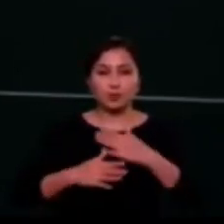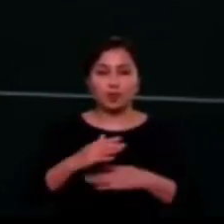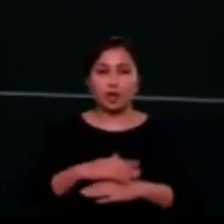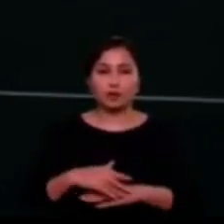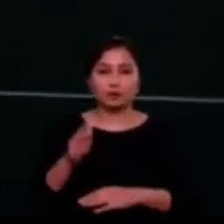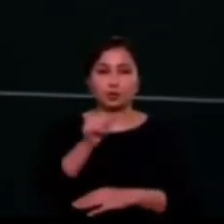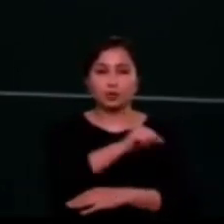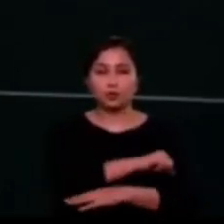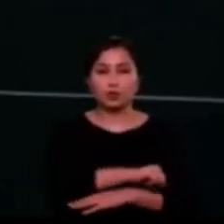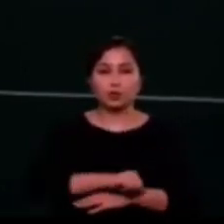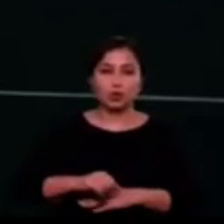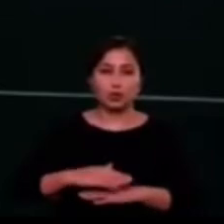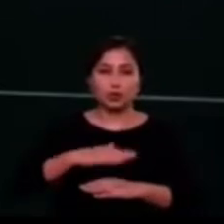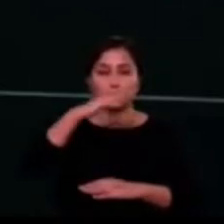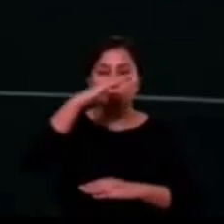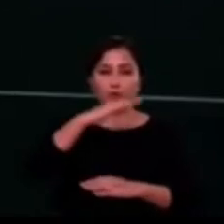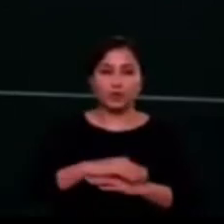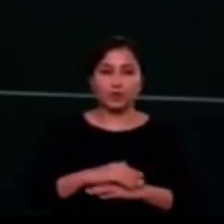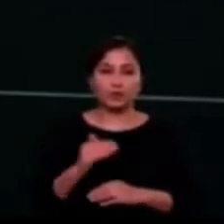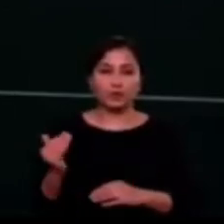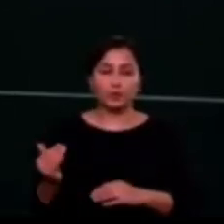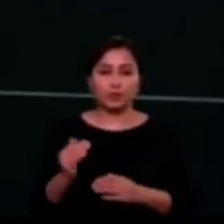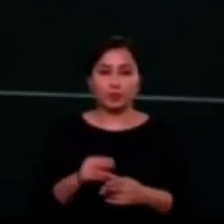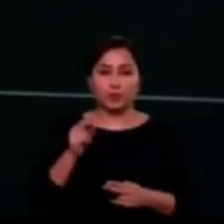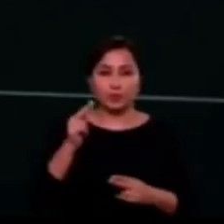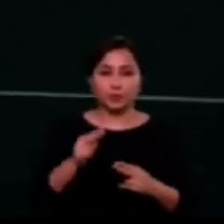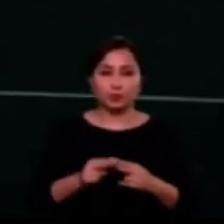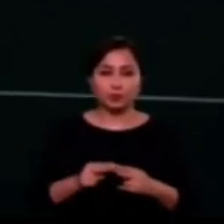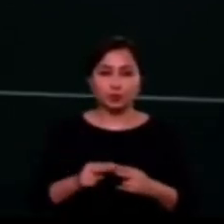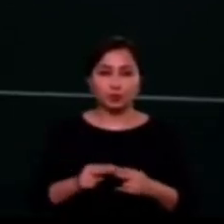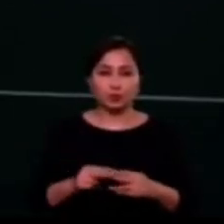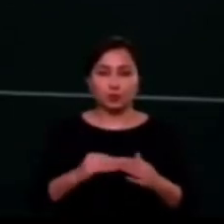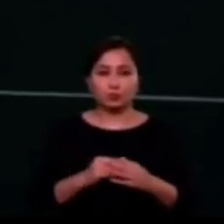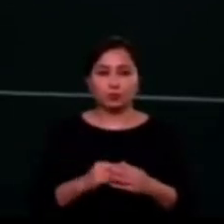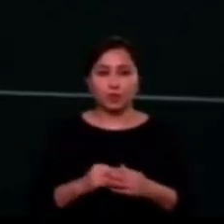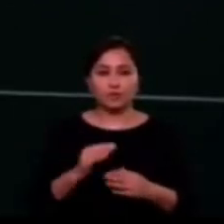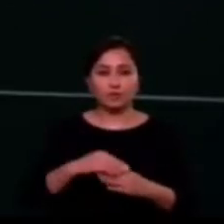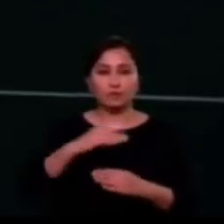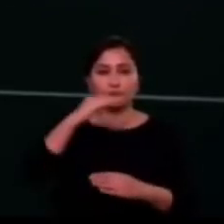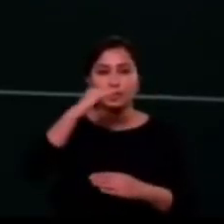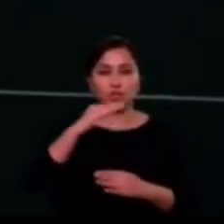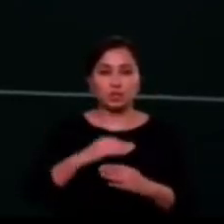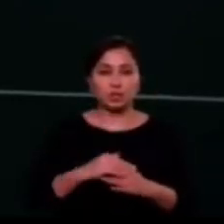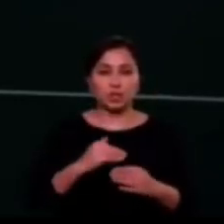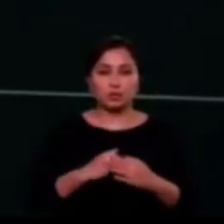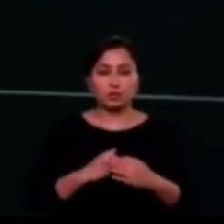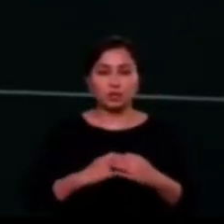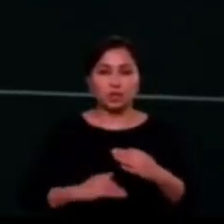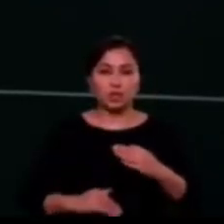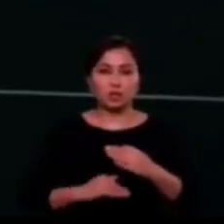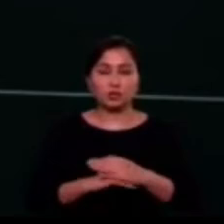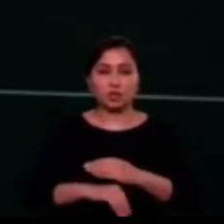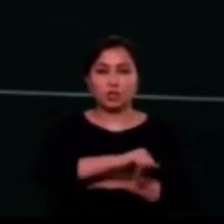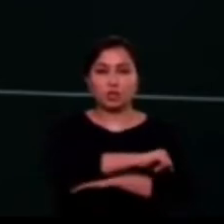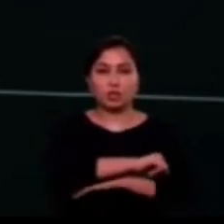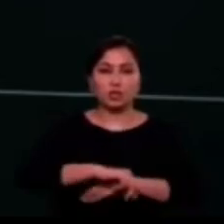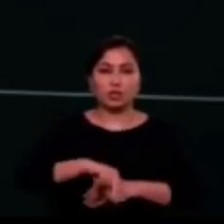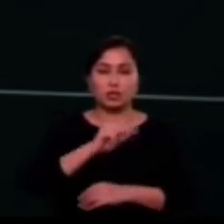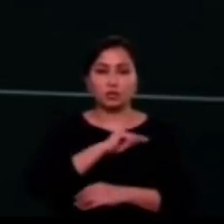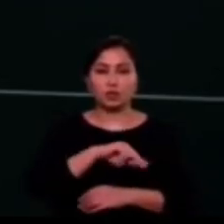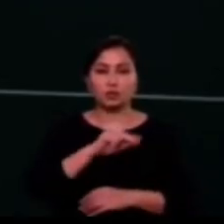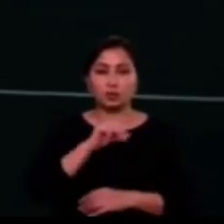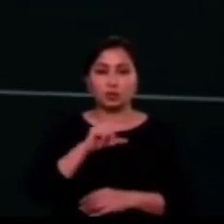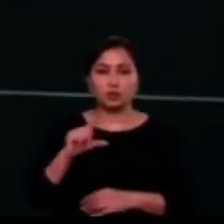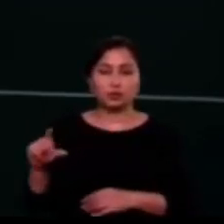линию вверх-вправо и заканчиваем чуть выше нижней линеечки рабочей